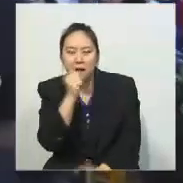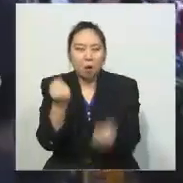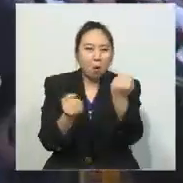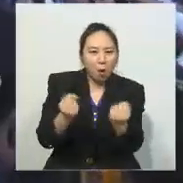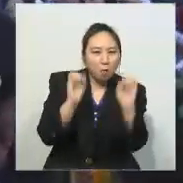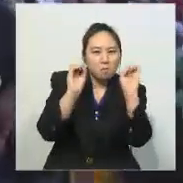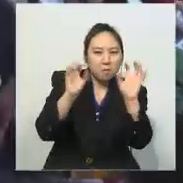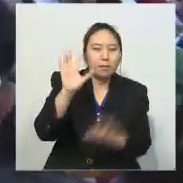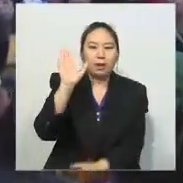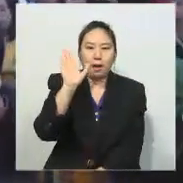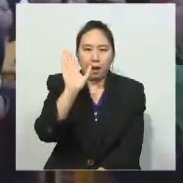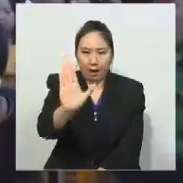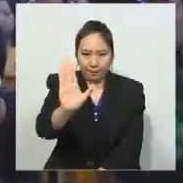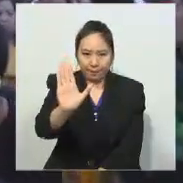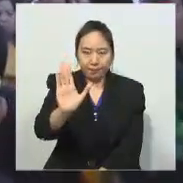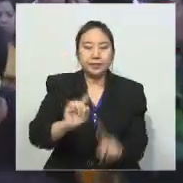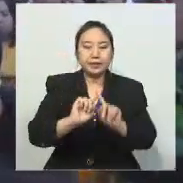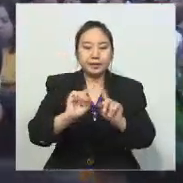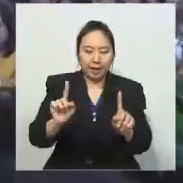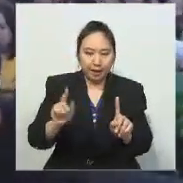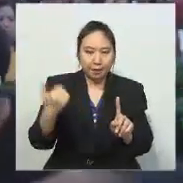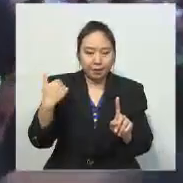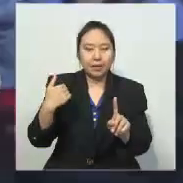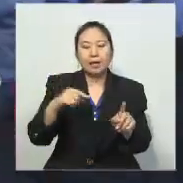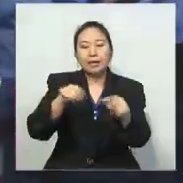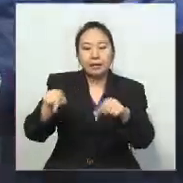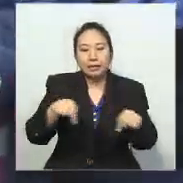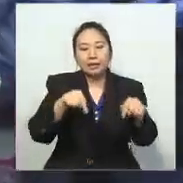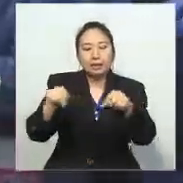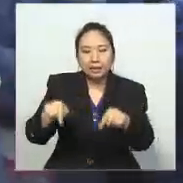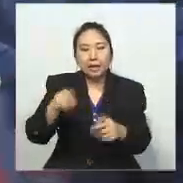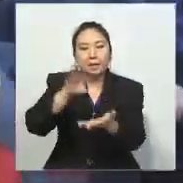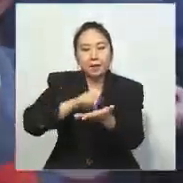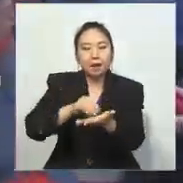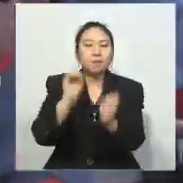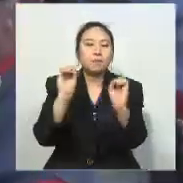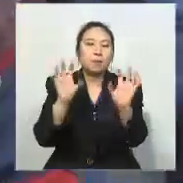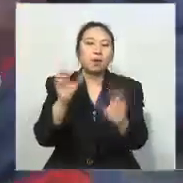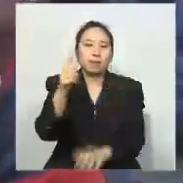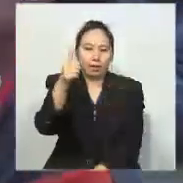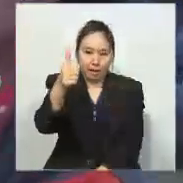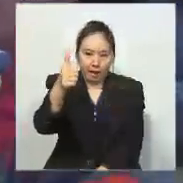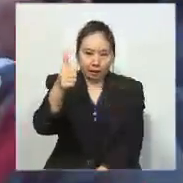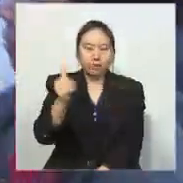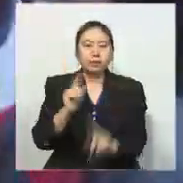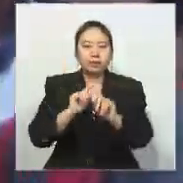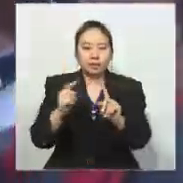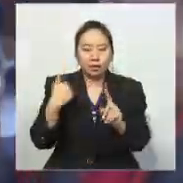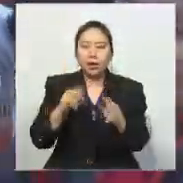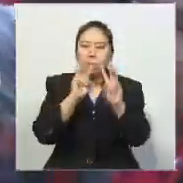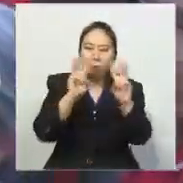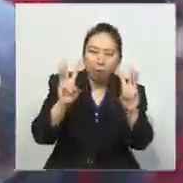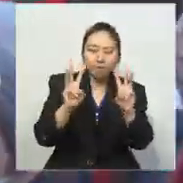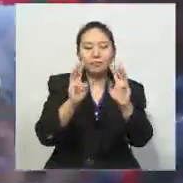แห่แต่อนุญาตให้ใช้เทปที่บันทึกในการหาเสียงได้เท่านั้นในส่วนของการใช้สื่อโซเชียลหรือว่าช่องทางทางอิเล็